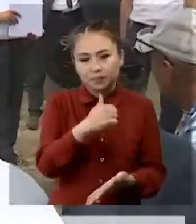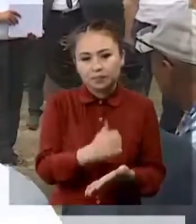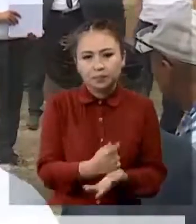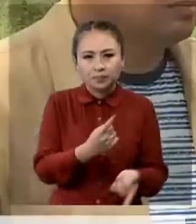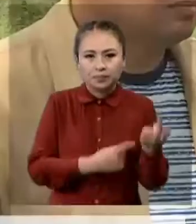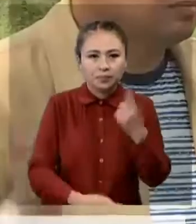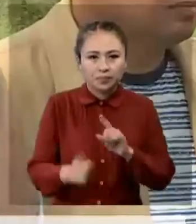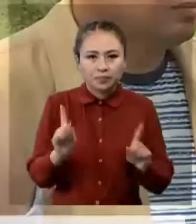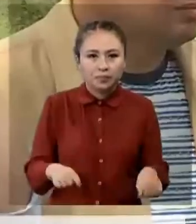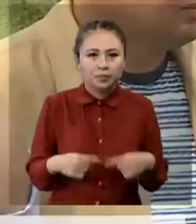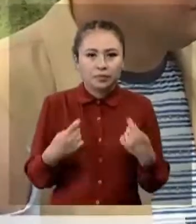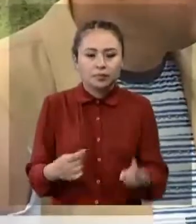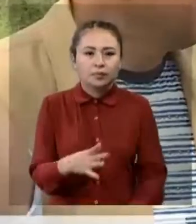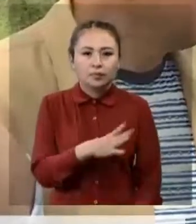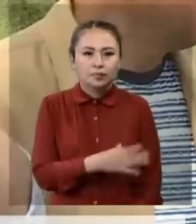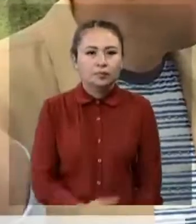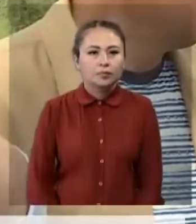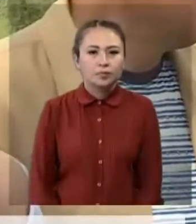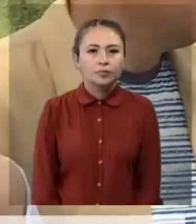жайылымды мемлекет меншігіне қайтарған.